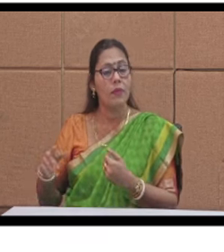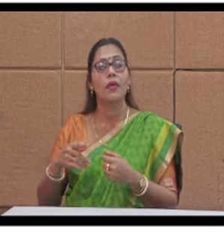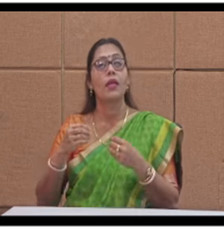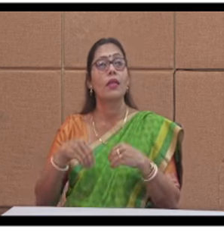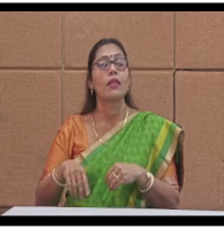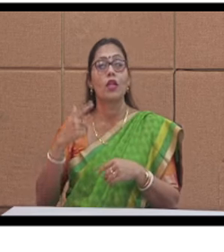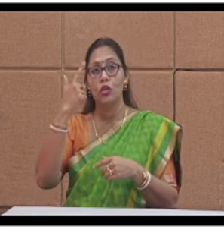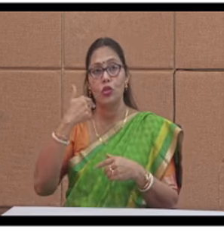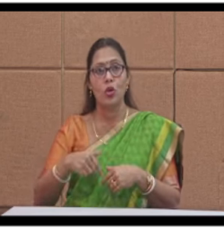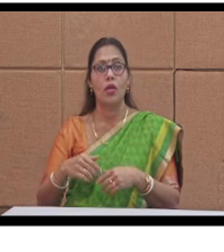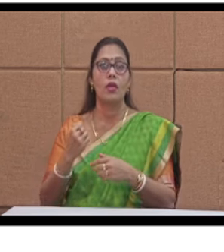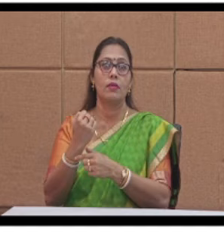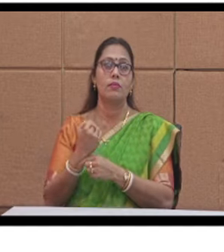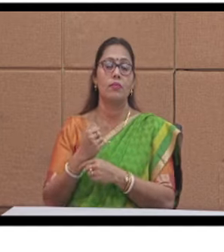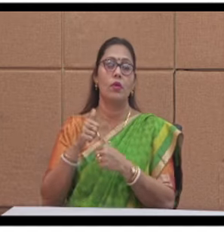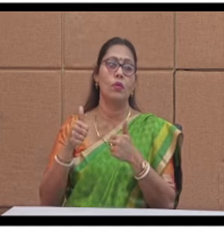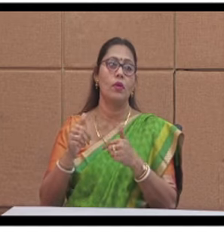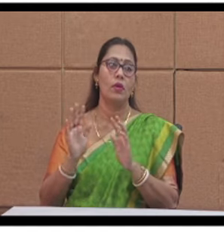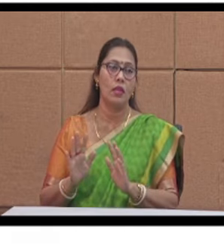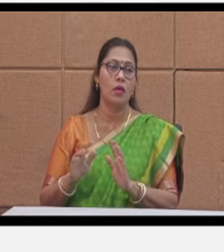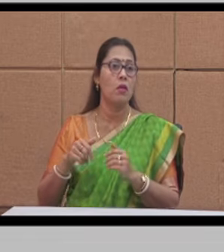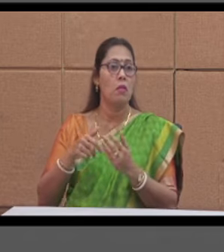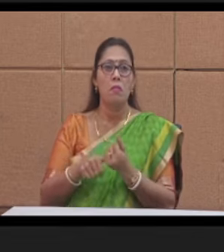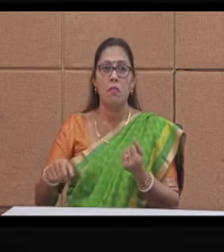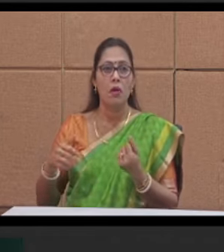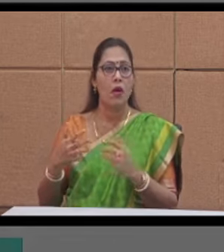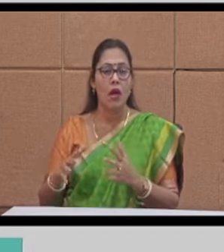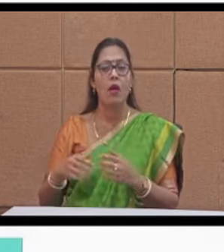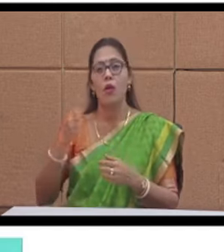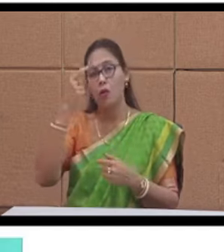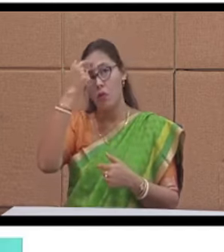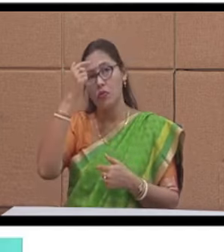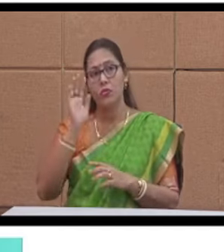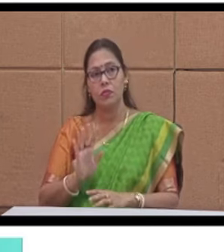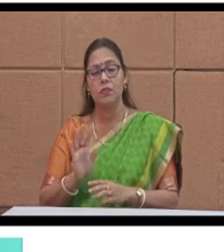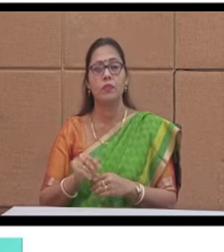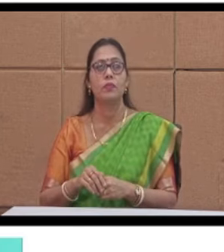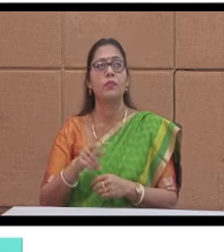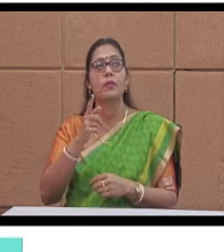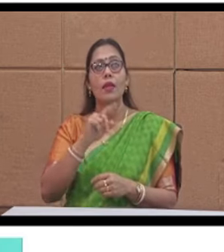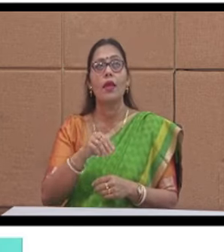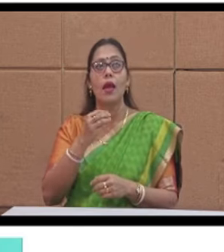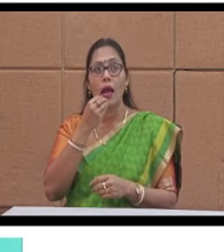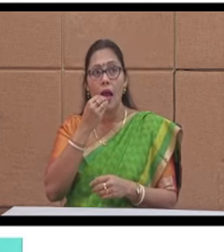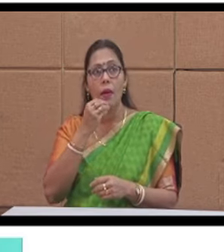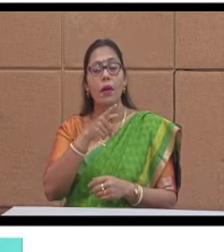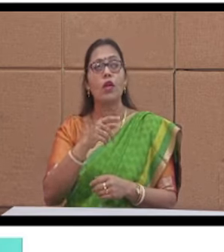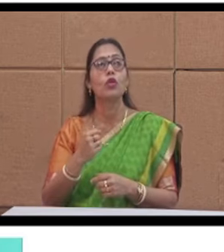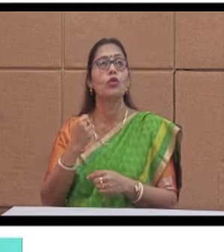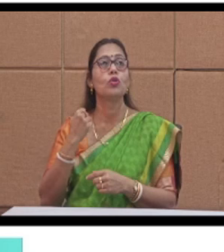তাহলে কিন্তু নানা সমস্যা হতে পারে আমরা